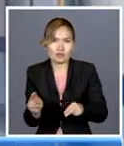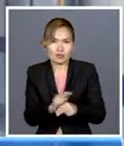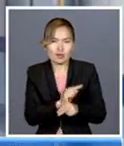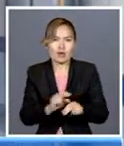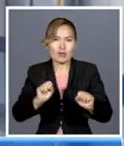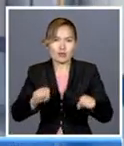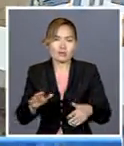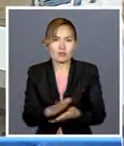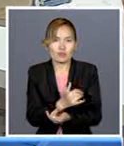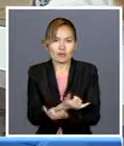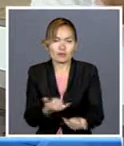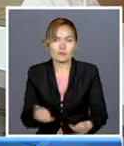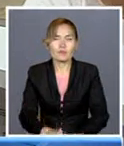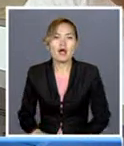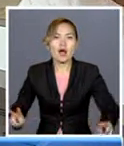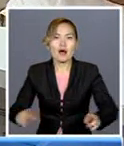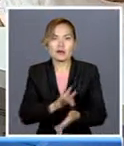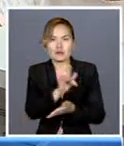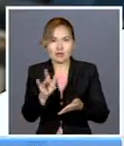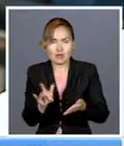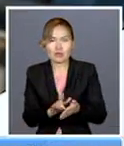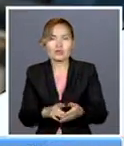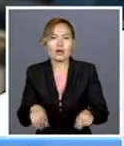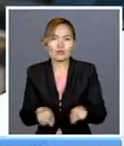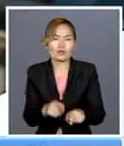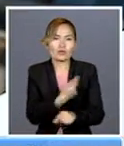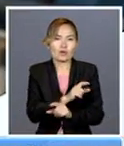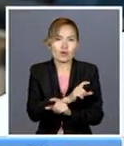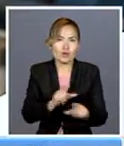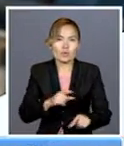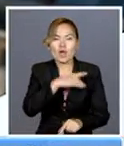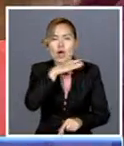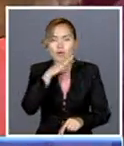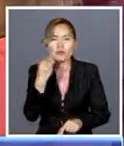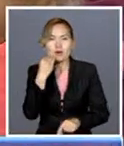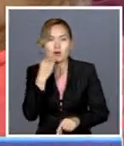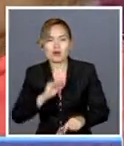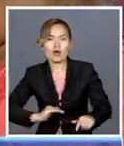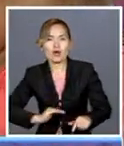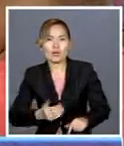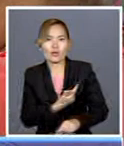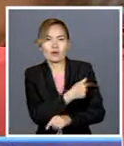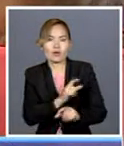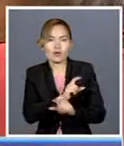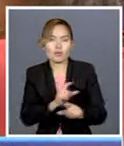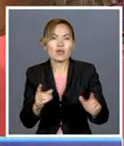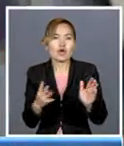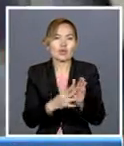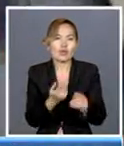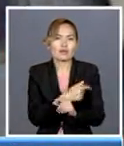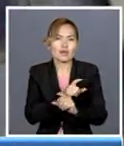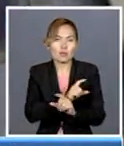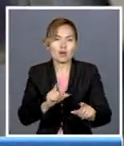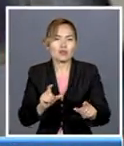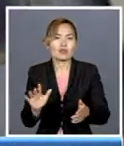тез алуға тырысамыз. Қазір Астанада мейірімнен бөлек медикер, медикер педиатриясында 9 жеке емхана тегін көмек көрсетеді.